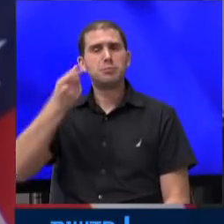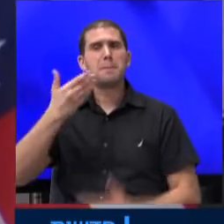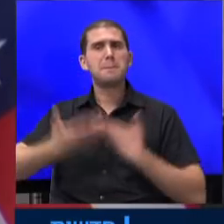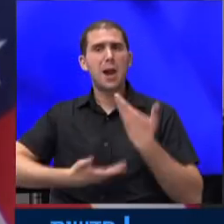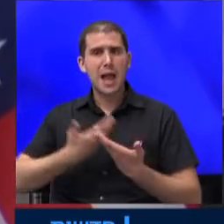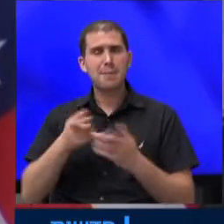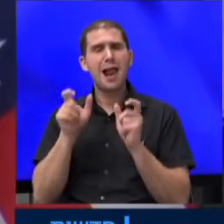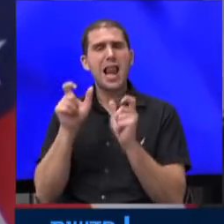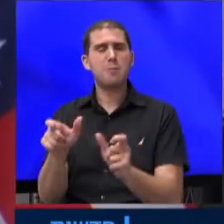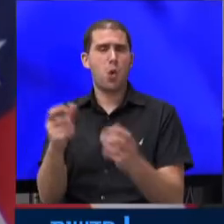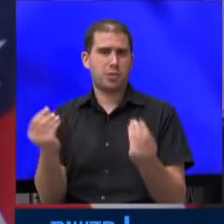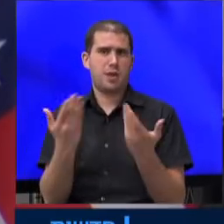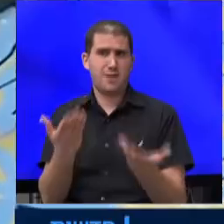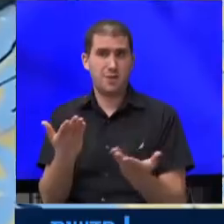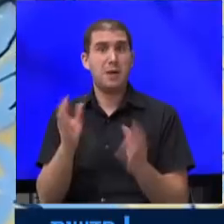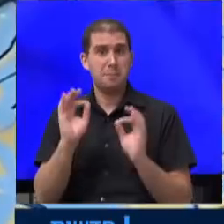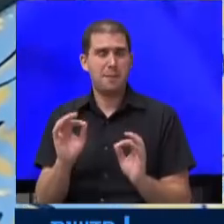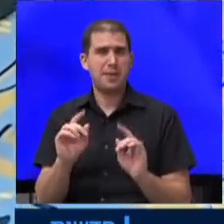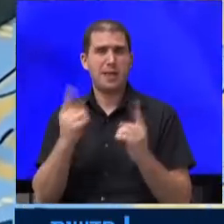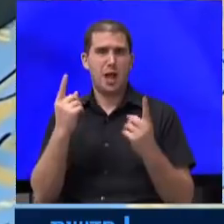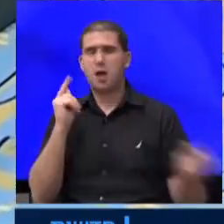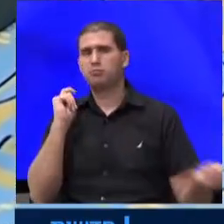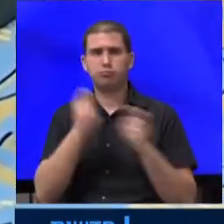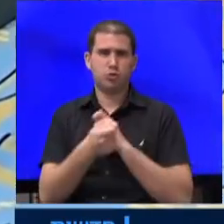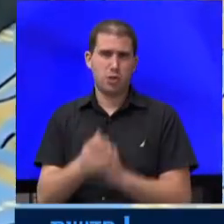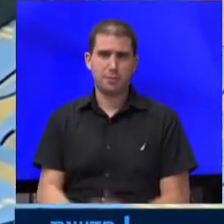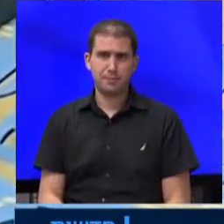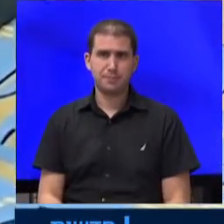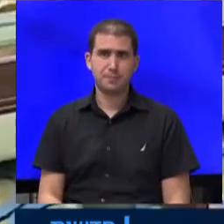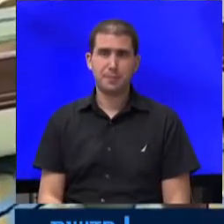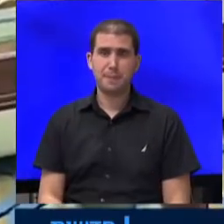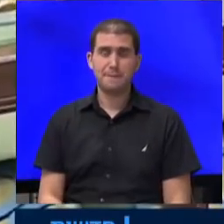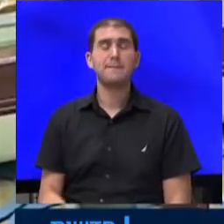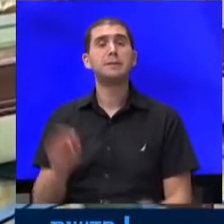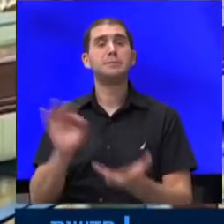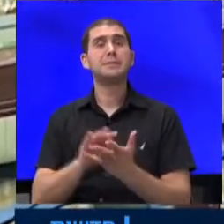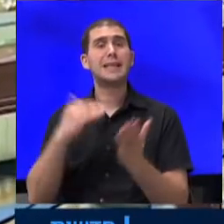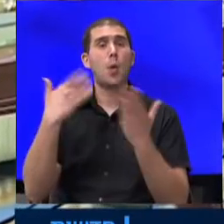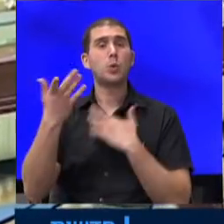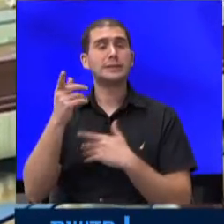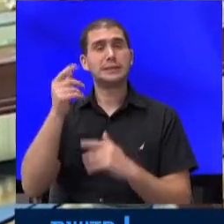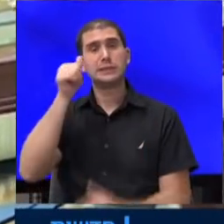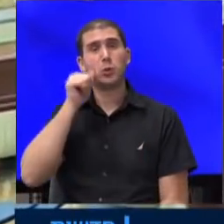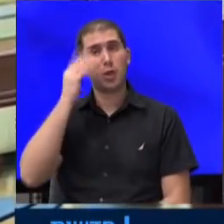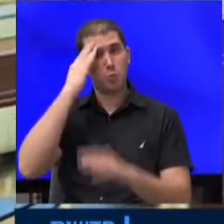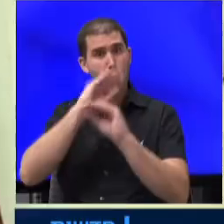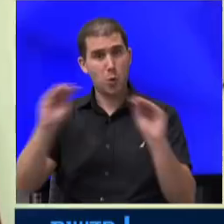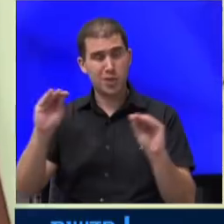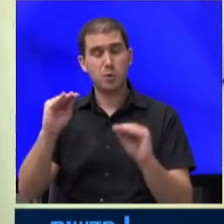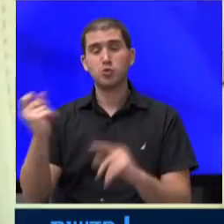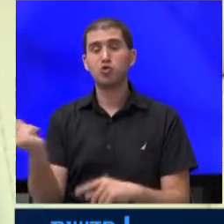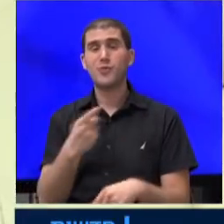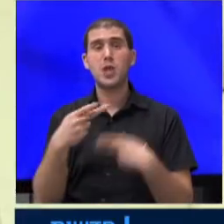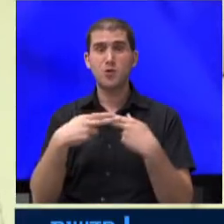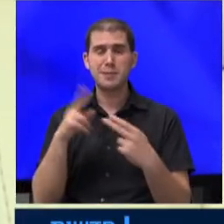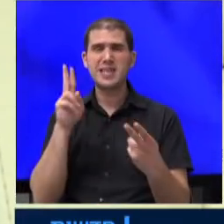הזה, ואכן הדבר הזה השתנה. במשרד החוץ של סודאן הודיעו היום שבשבועות הקרובים ייפגשו משלחות של